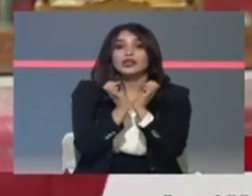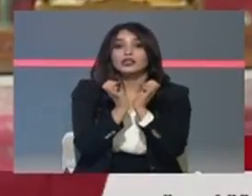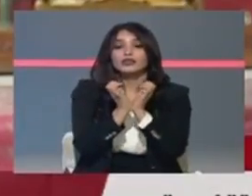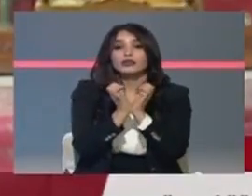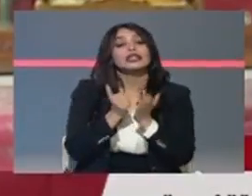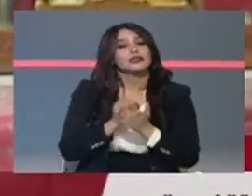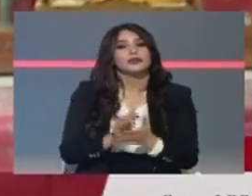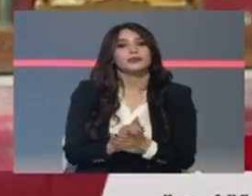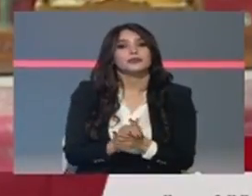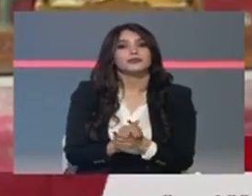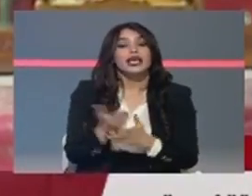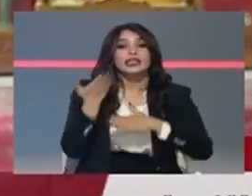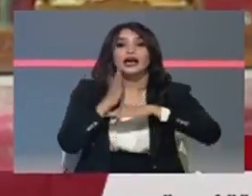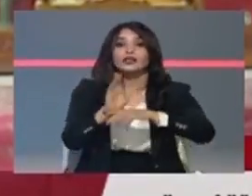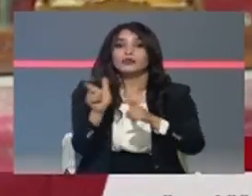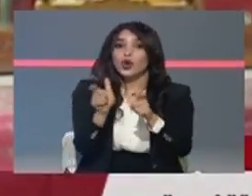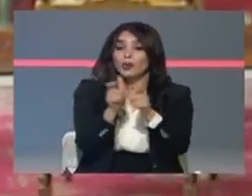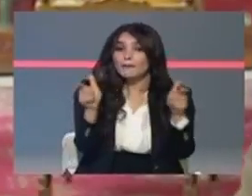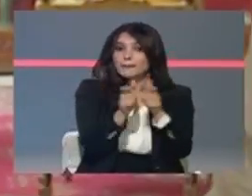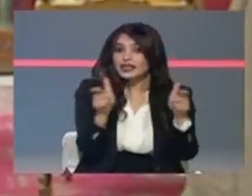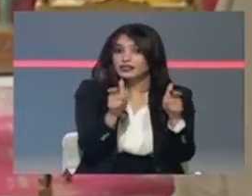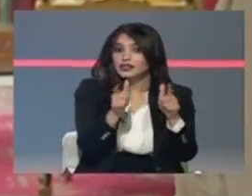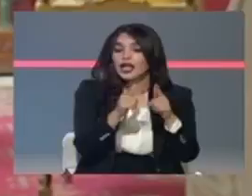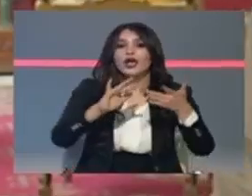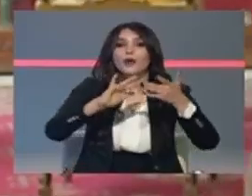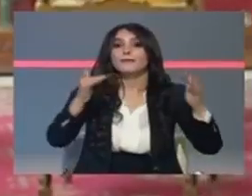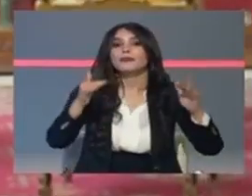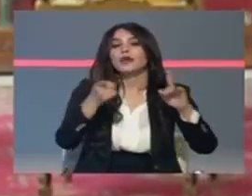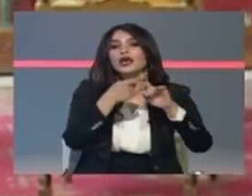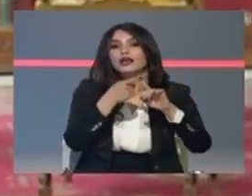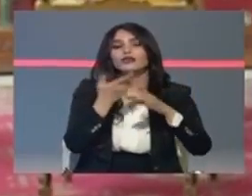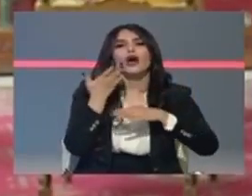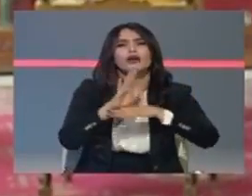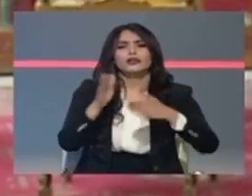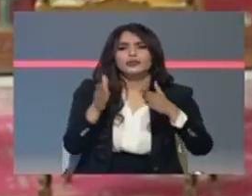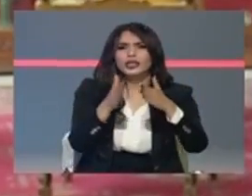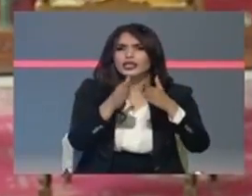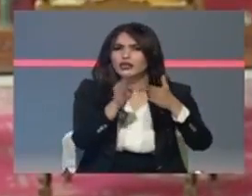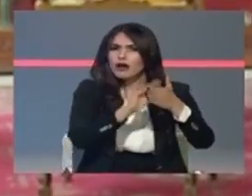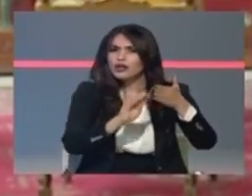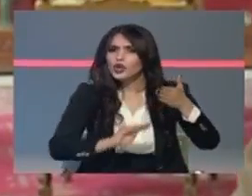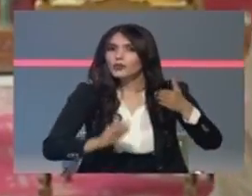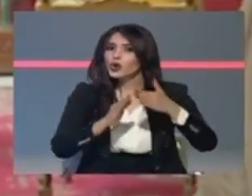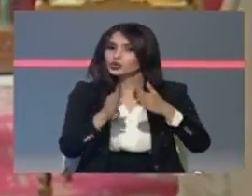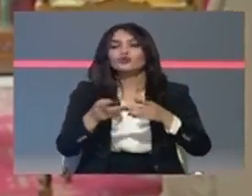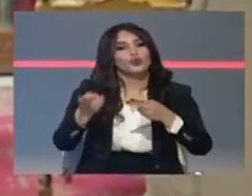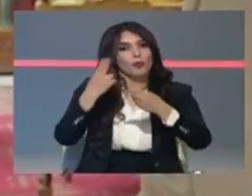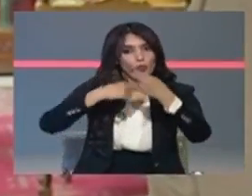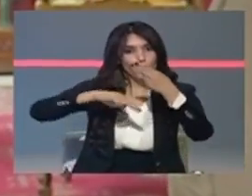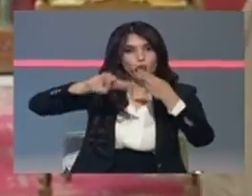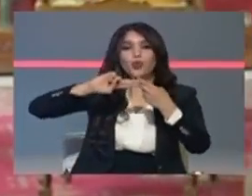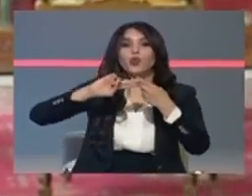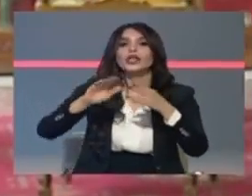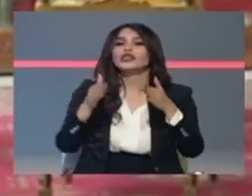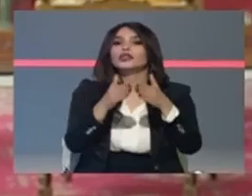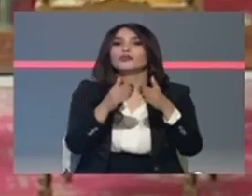على ذمة المؤسسات منصة إلكترونية لتقديم طلباتهم، وتتم الإجابة على